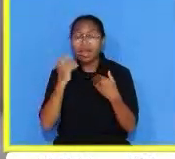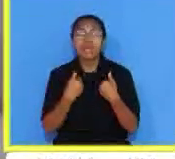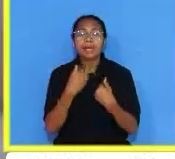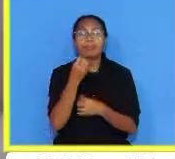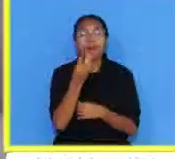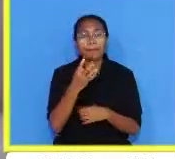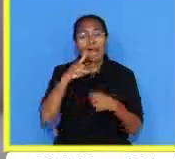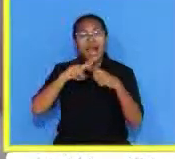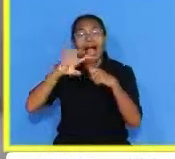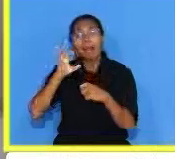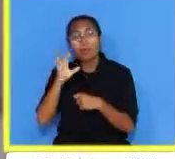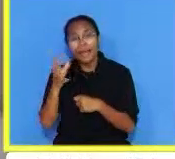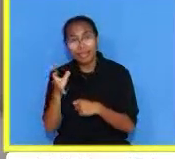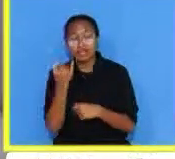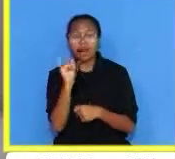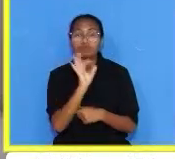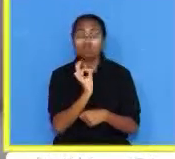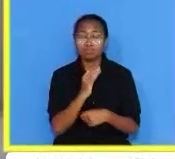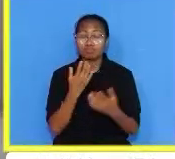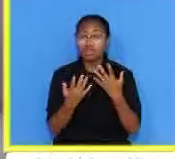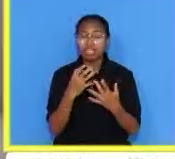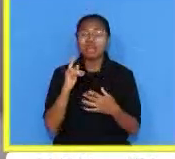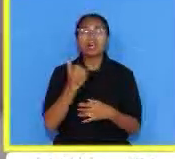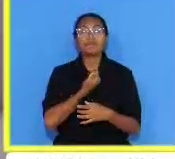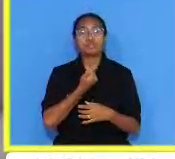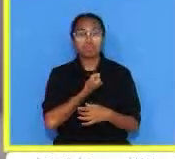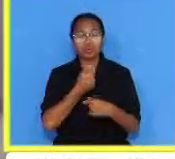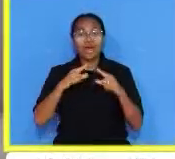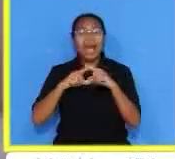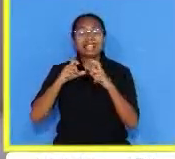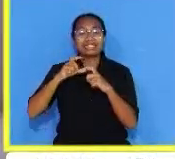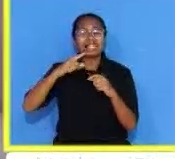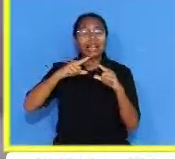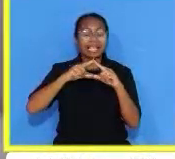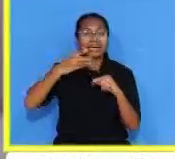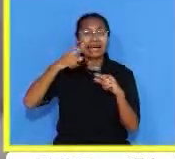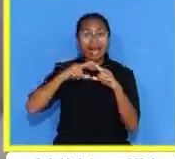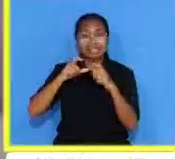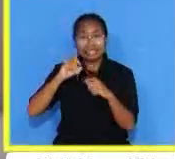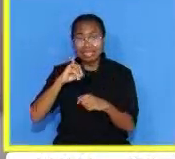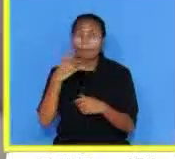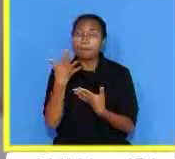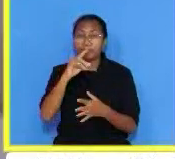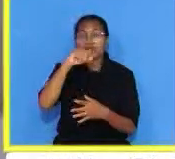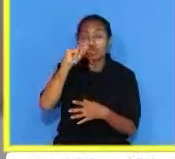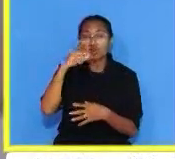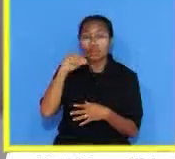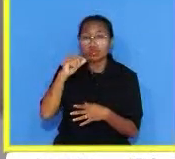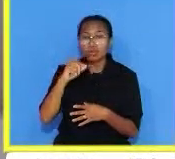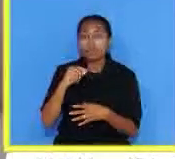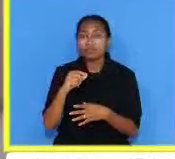beberapa kabupaten yang mungkin masih memerlukan akselerasi yang benar-benar